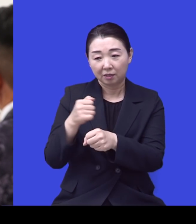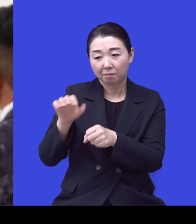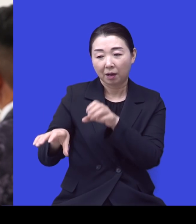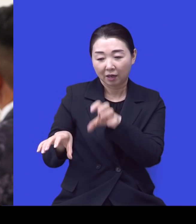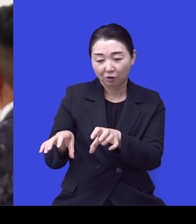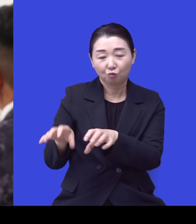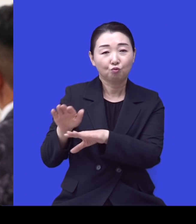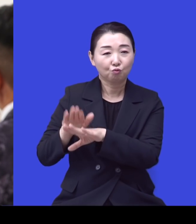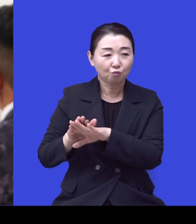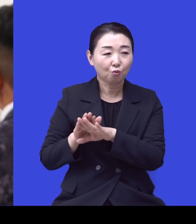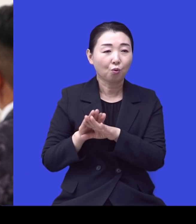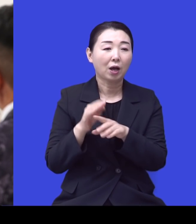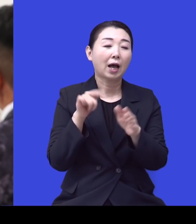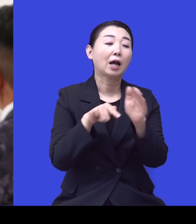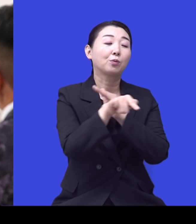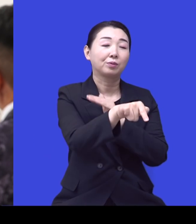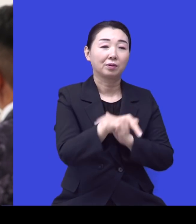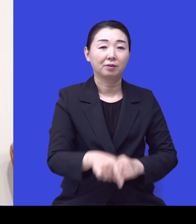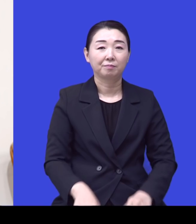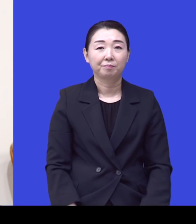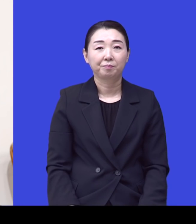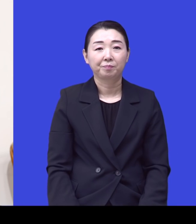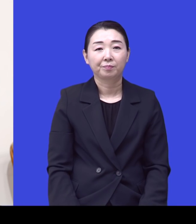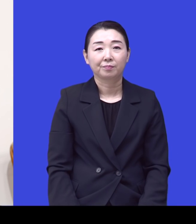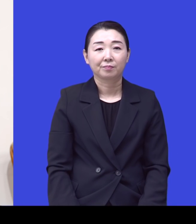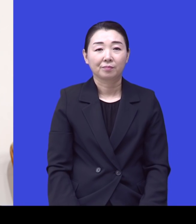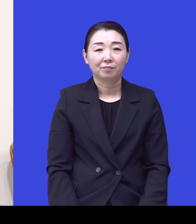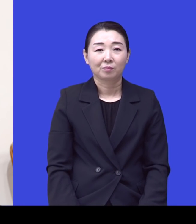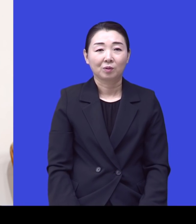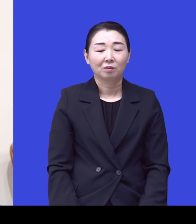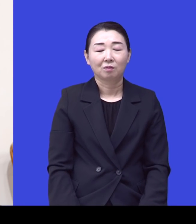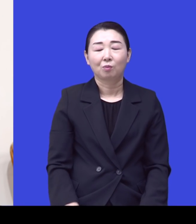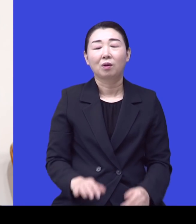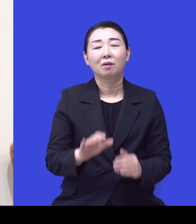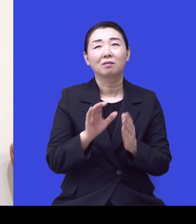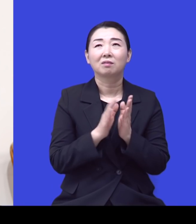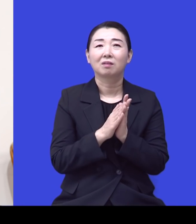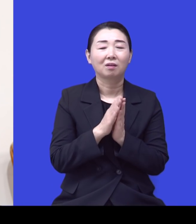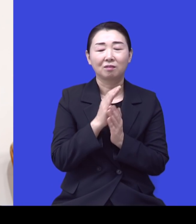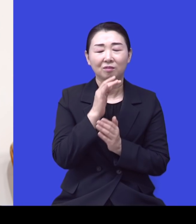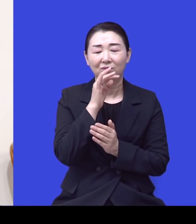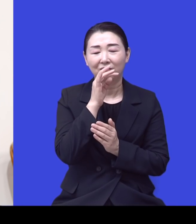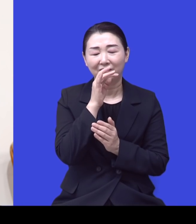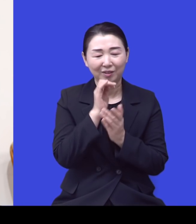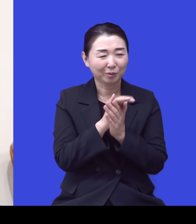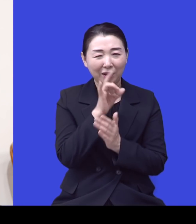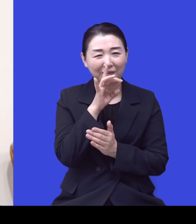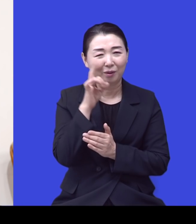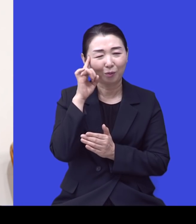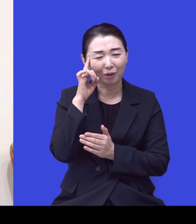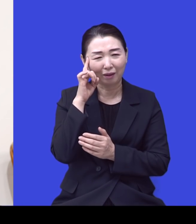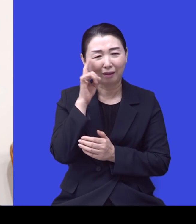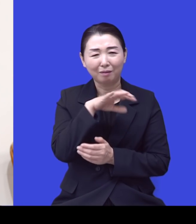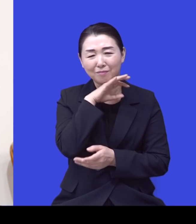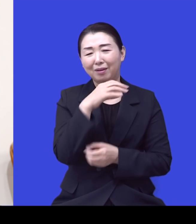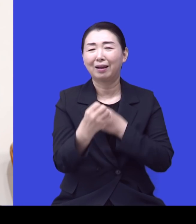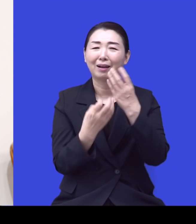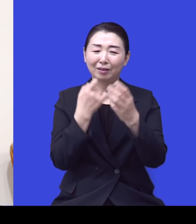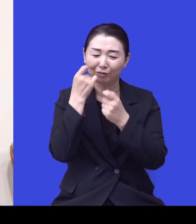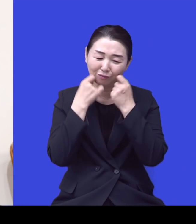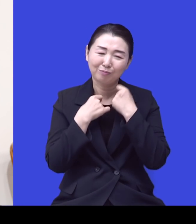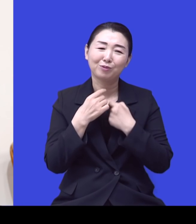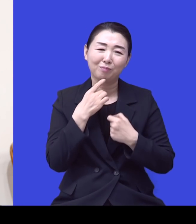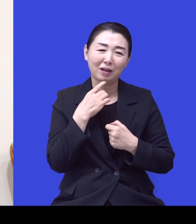놔두고 들어갔어요. 네. 들어가니까 이제 뭐 기도호가 나오질 않죠. 그냥 그렇죠. 하소연만 되고 하염없이 울음만 나고